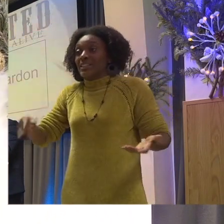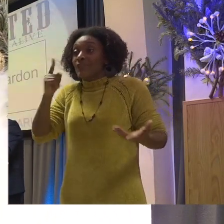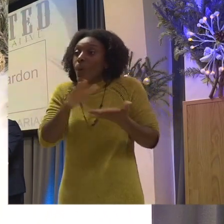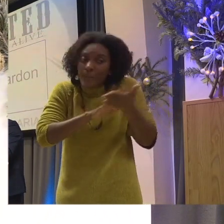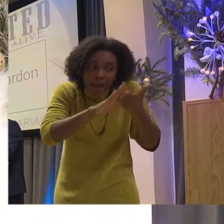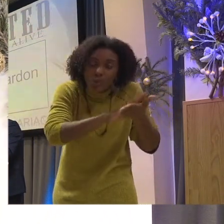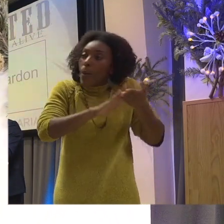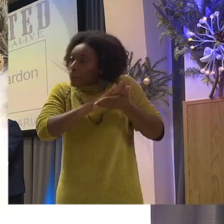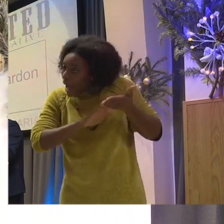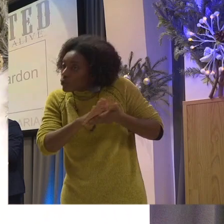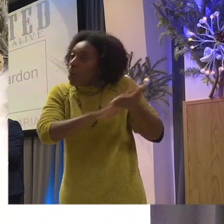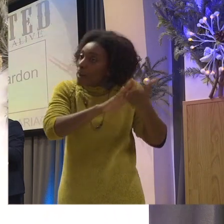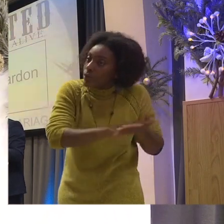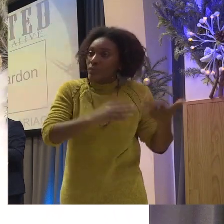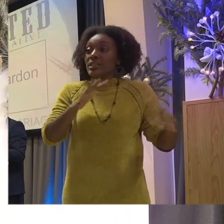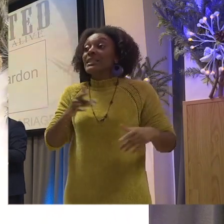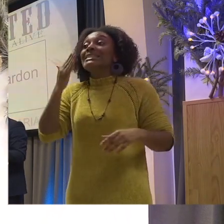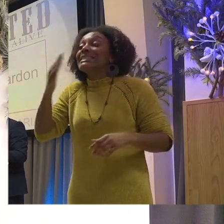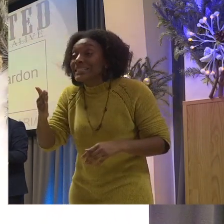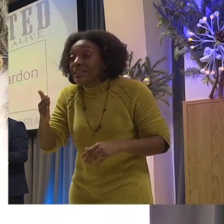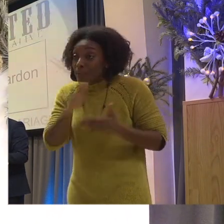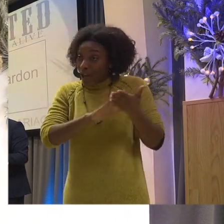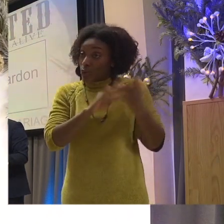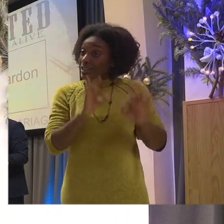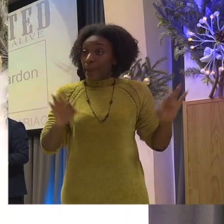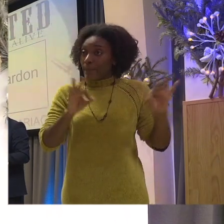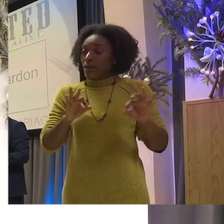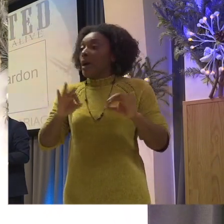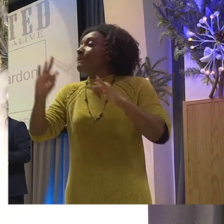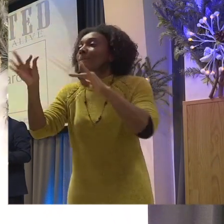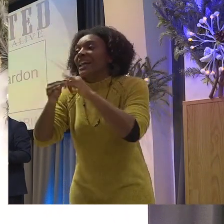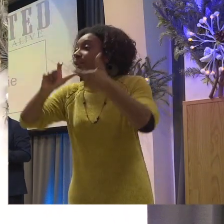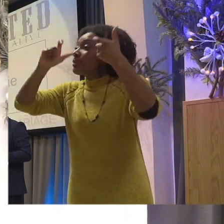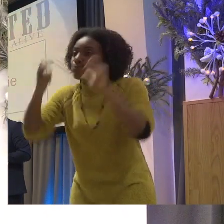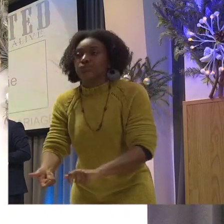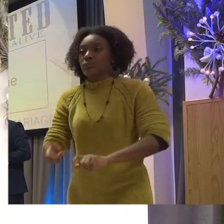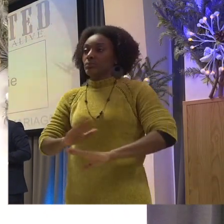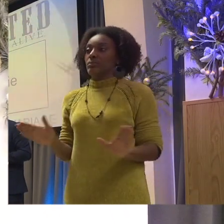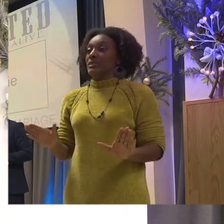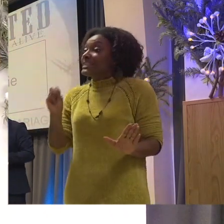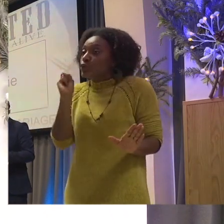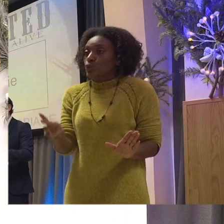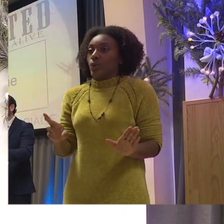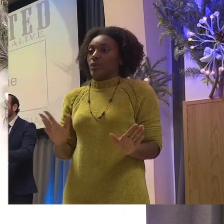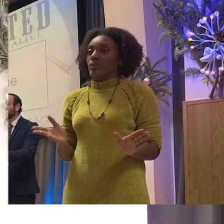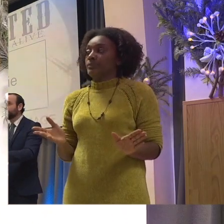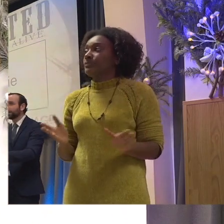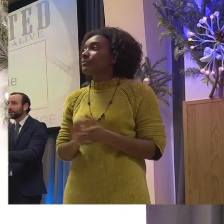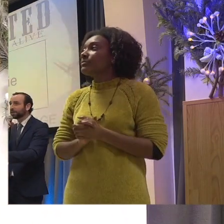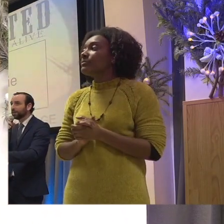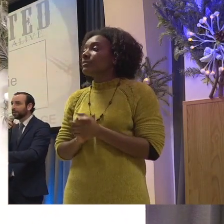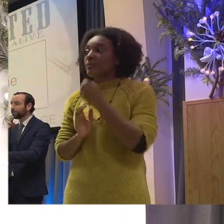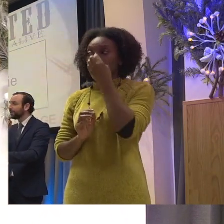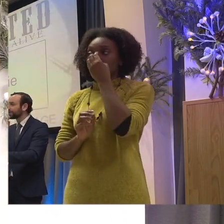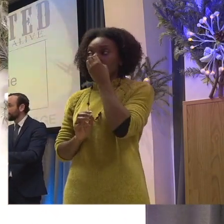mariage survivra, parce qu'aucun mariage ne survit sans pardon. Ce n'est pas possible. La folie, c'est également un tueur de